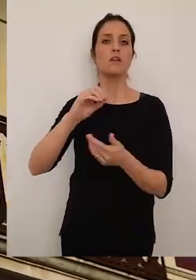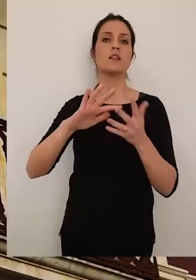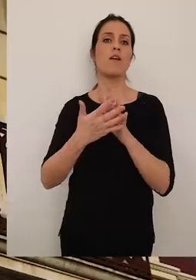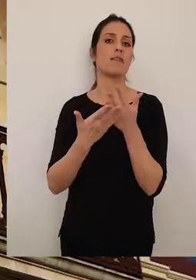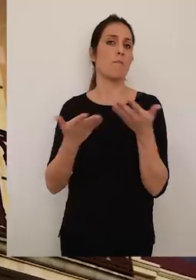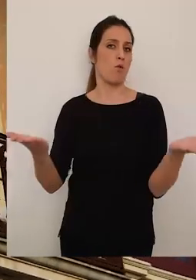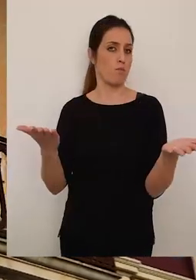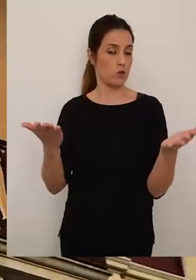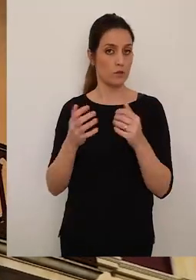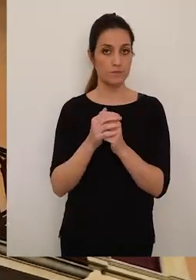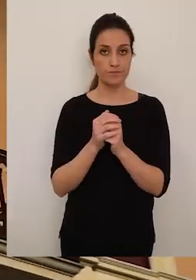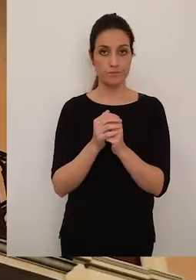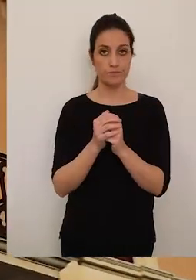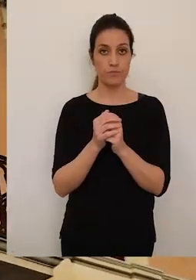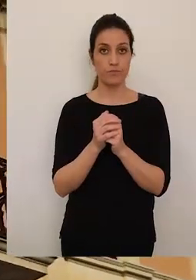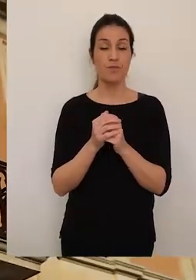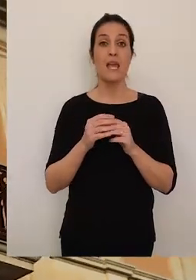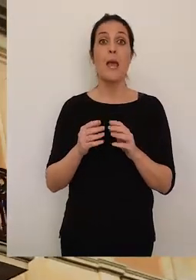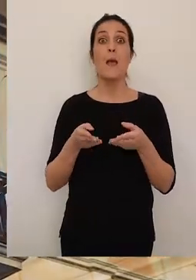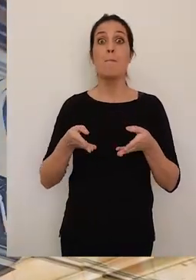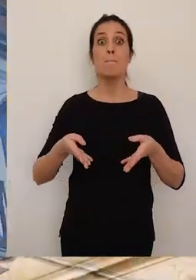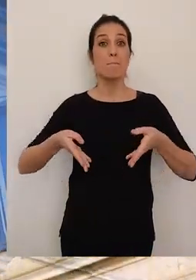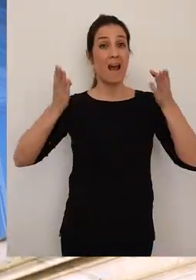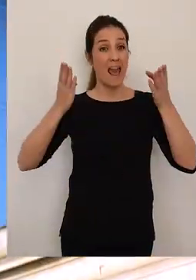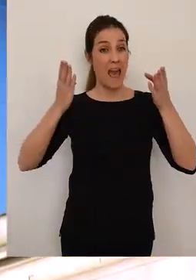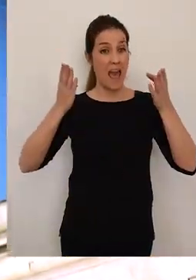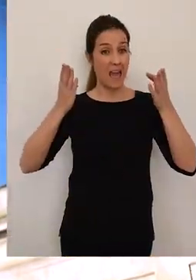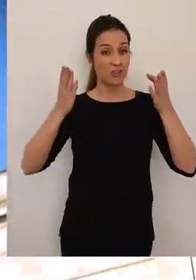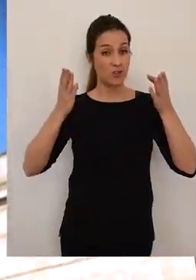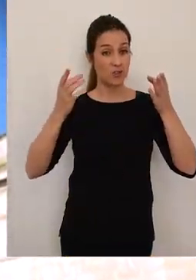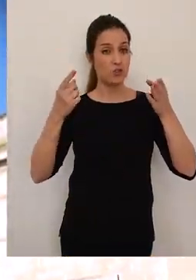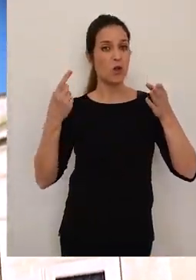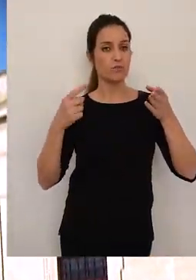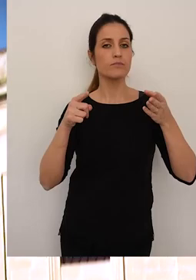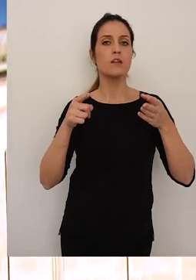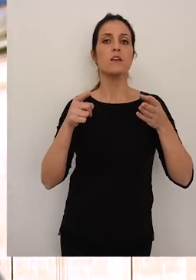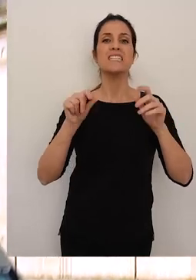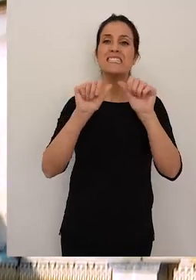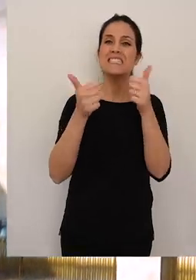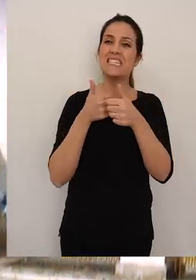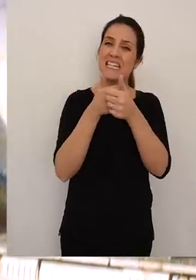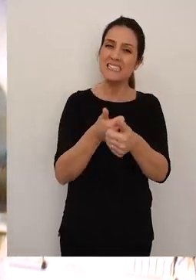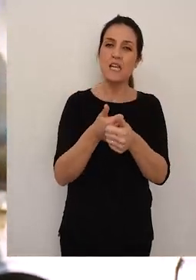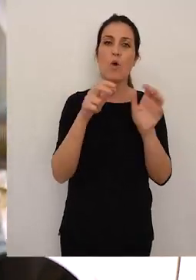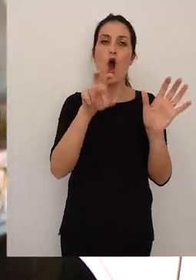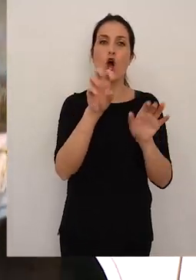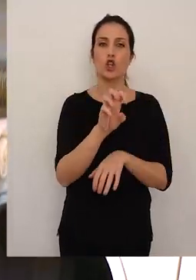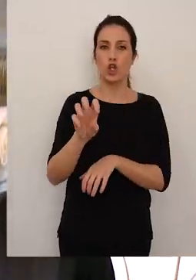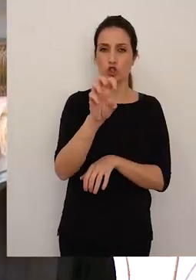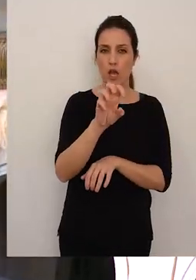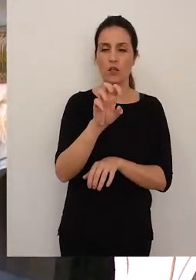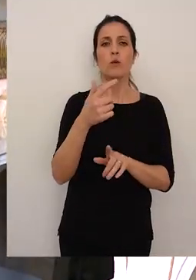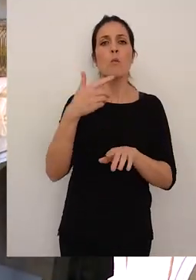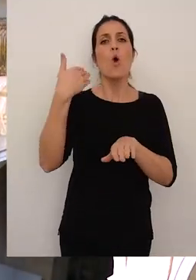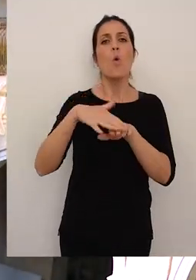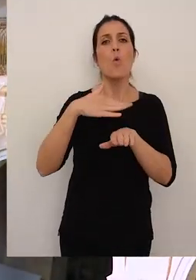Il palazzo ducale è una sintesi di neoclassicismo del tardo Ottocento, dal gusto eclettico e affine ai grandi palazzi progettati per i centri